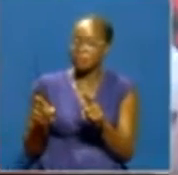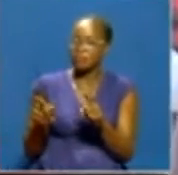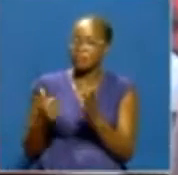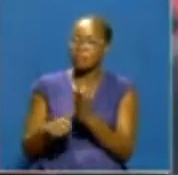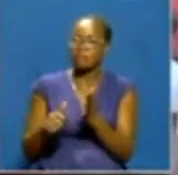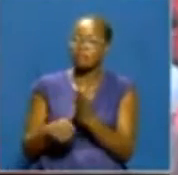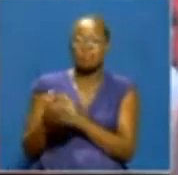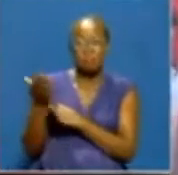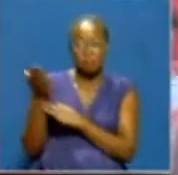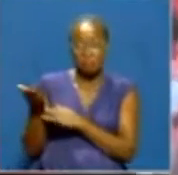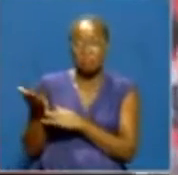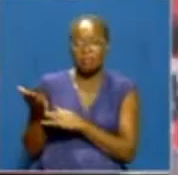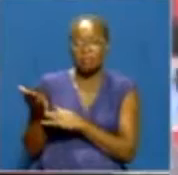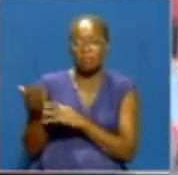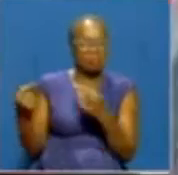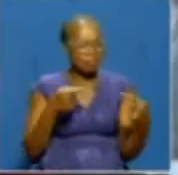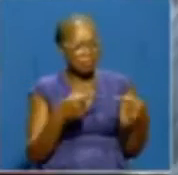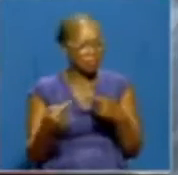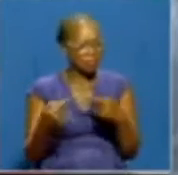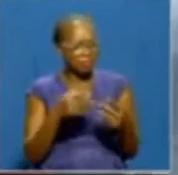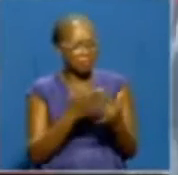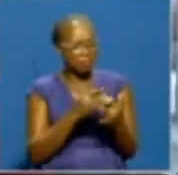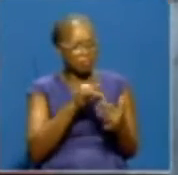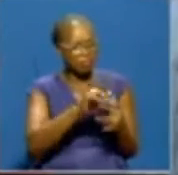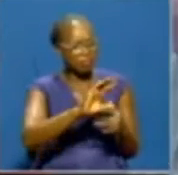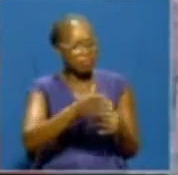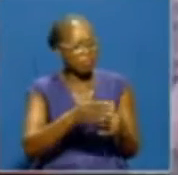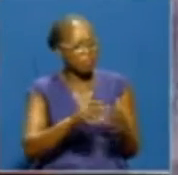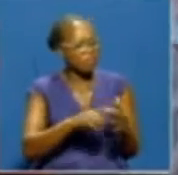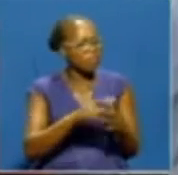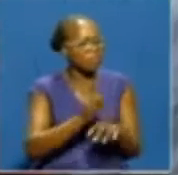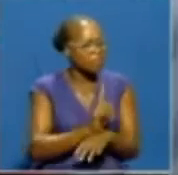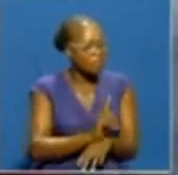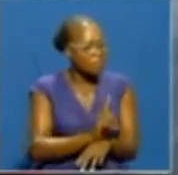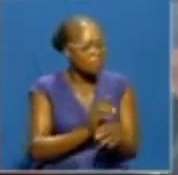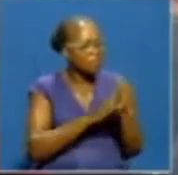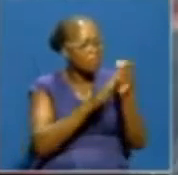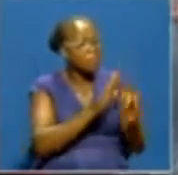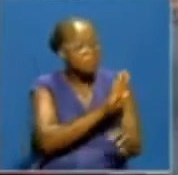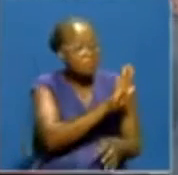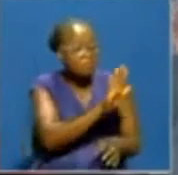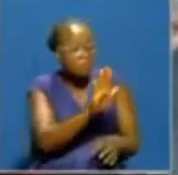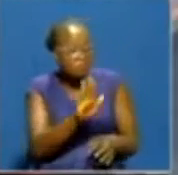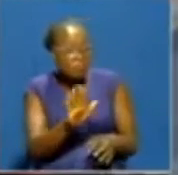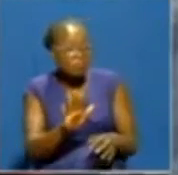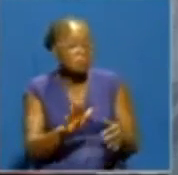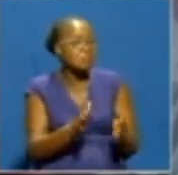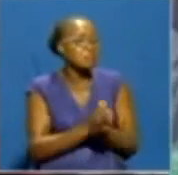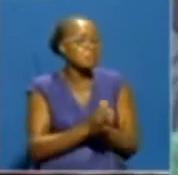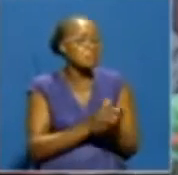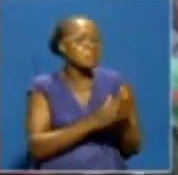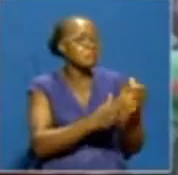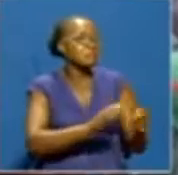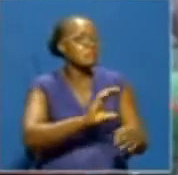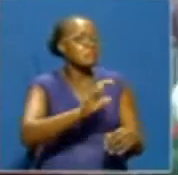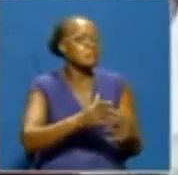hapa. Mzozo kati ya nyinyi na kaunti ulianza lini, na pengine je viongozi wenu nyinyi wachuuzi na viongozi wa kaunti je